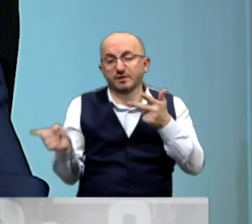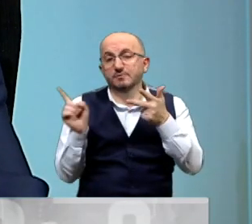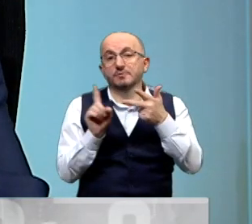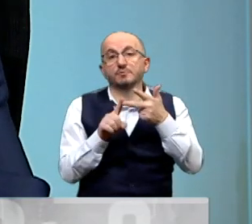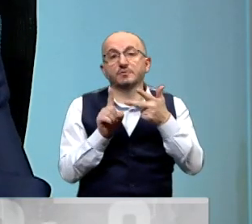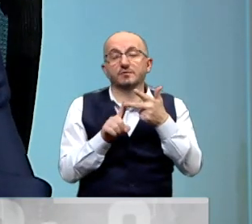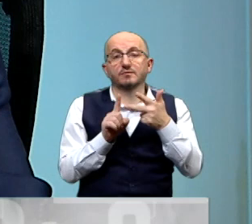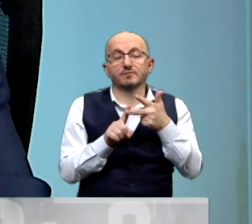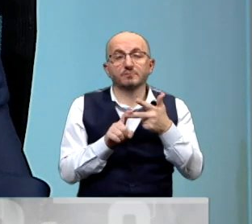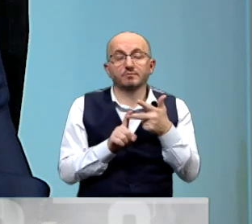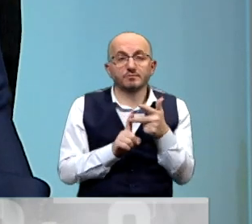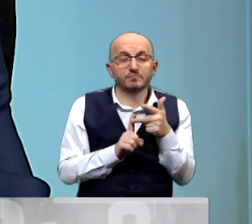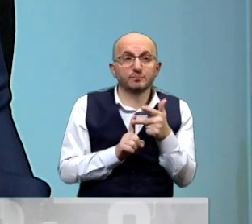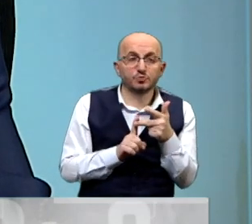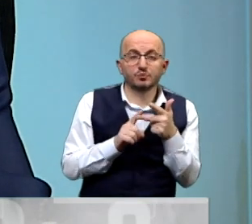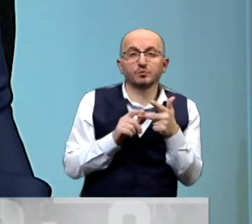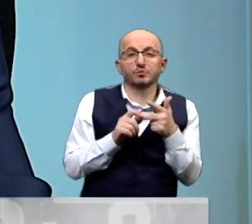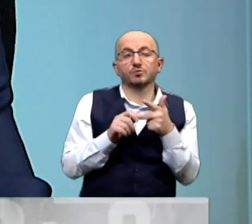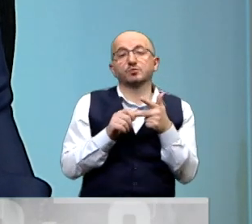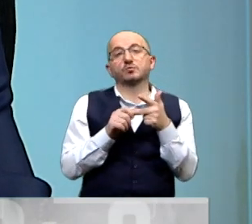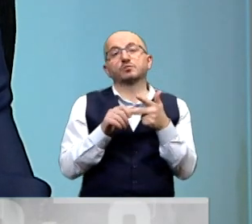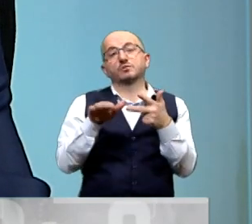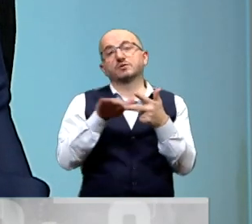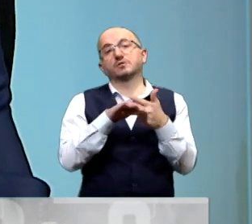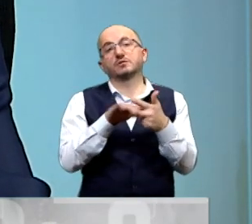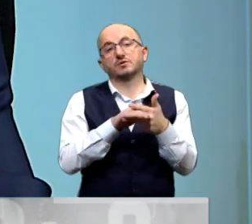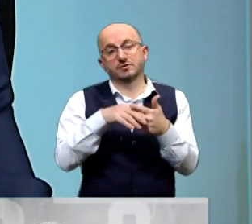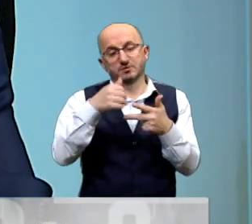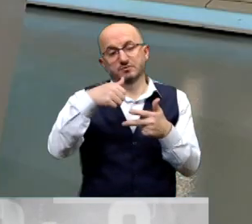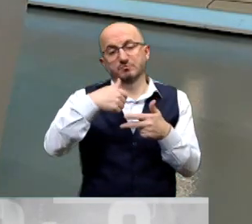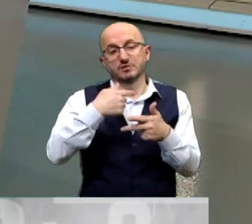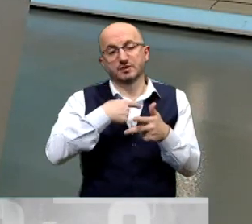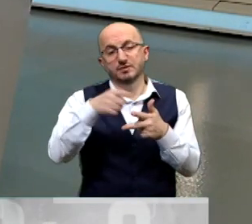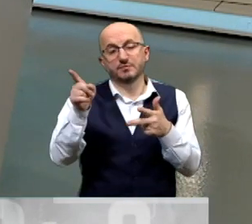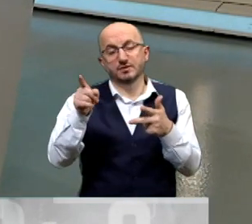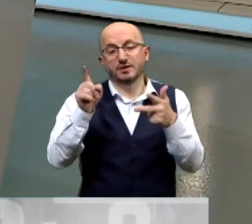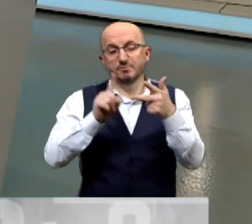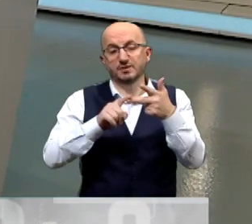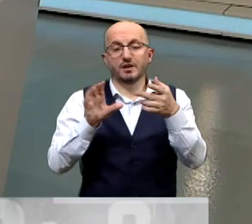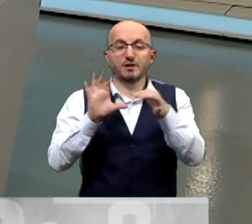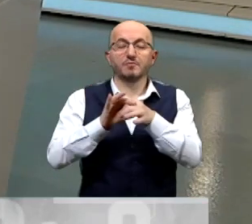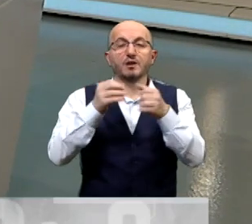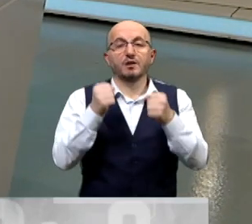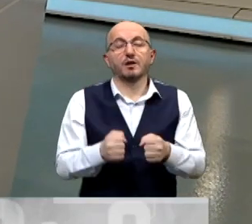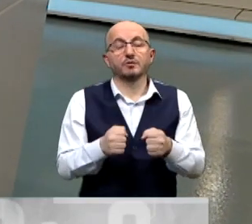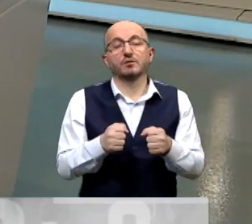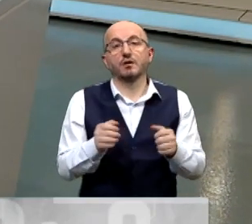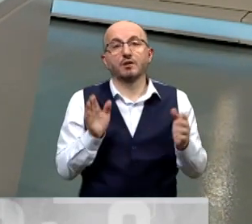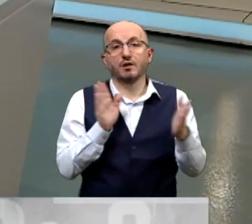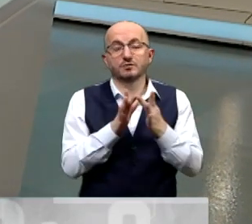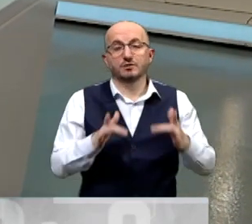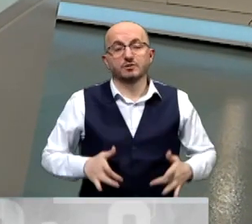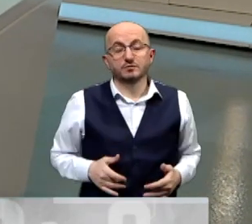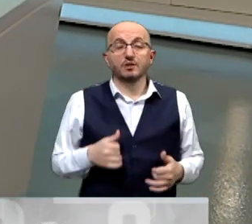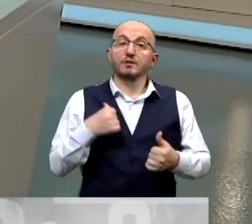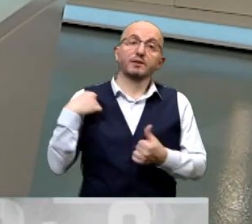bu aralarındaki üç Talak Bağından ikisi gitmiş olur bir tane Bank alıyor Eğer karşılıklı Rıza ile